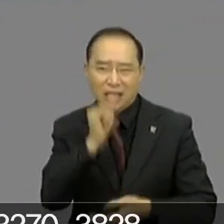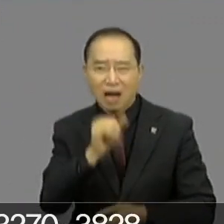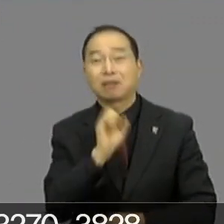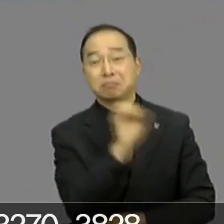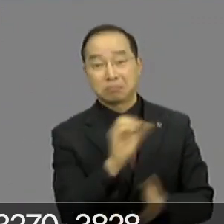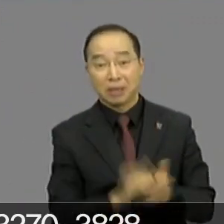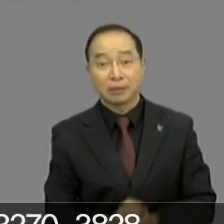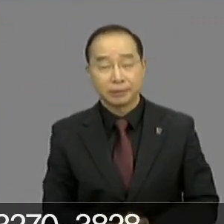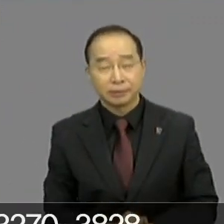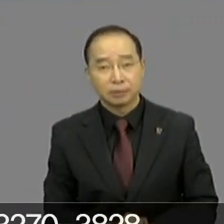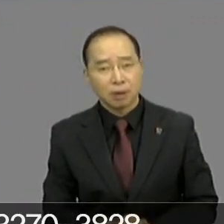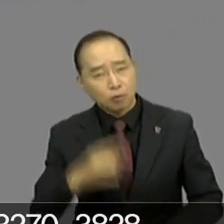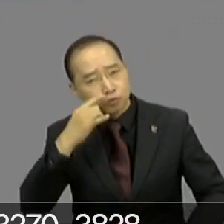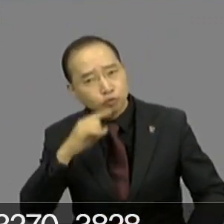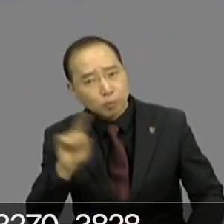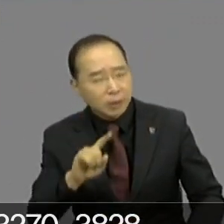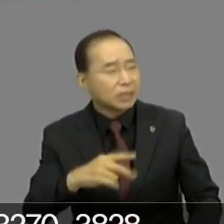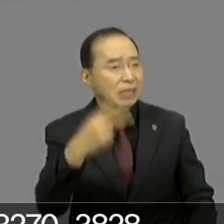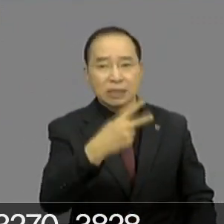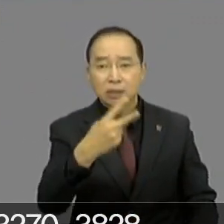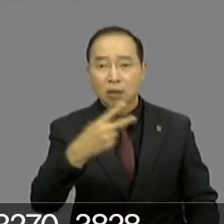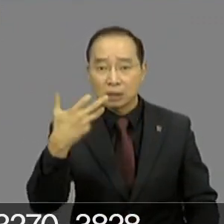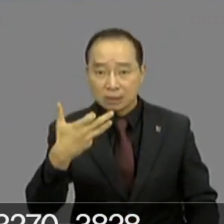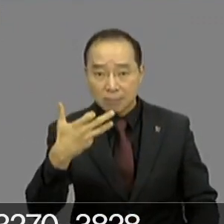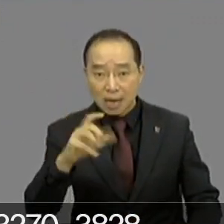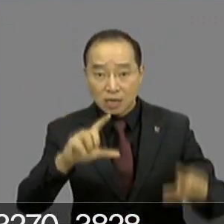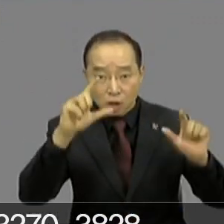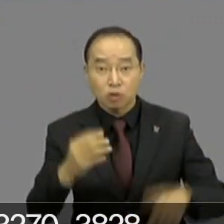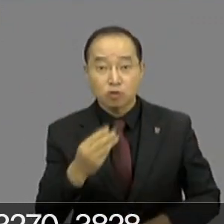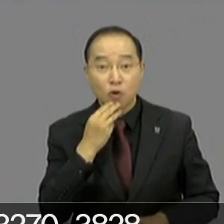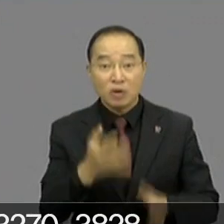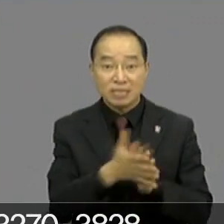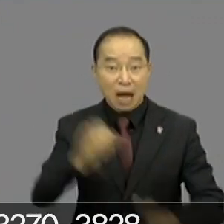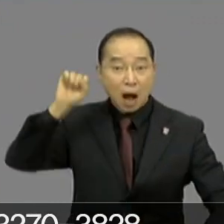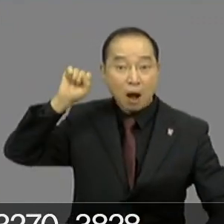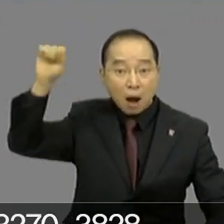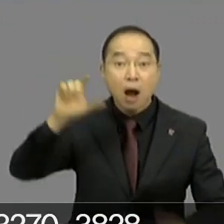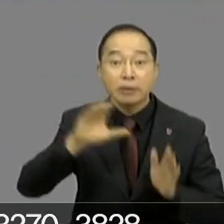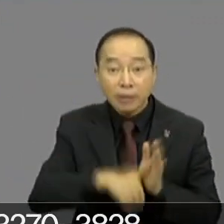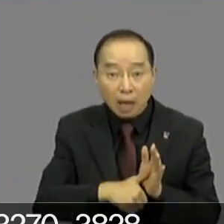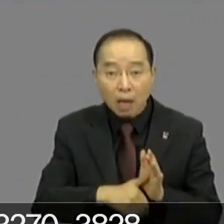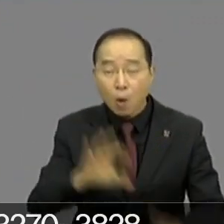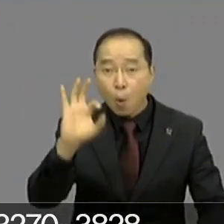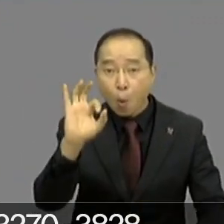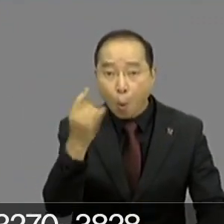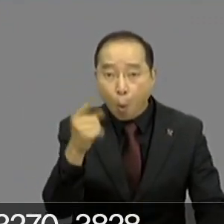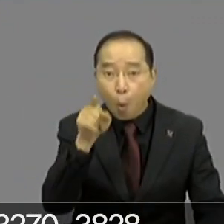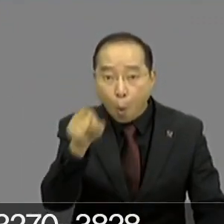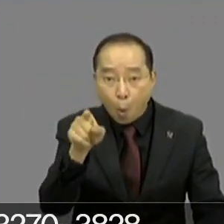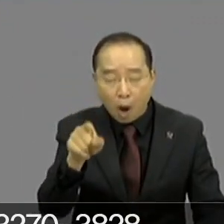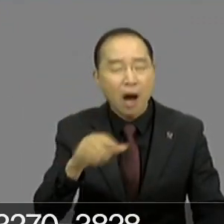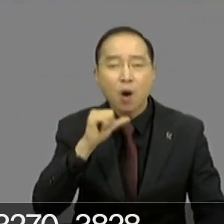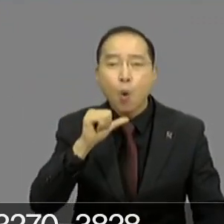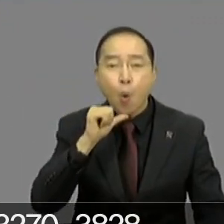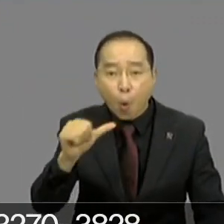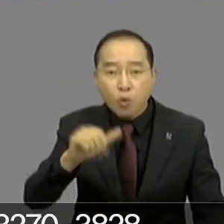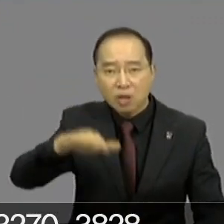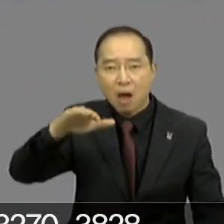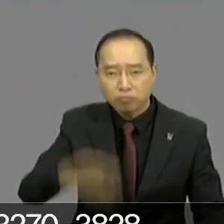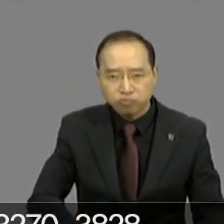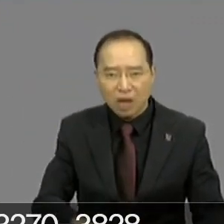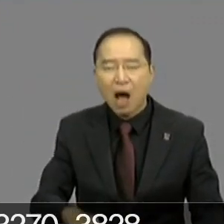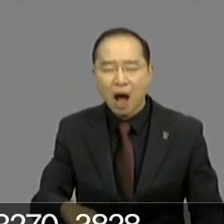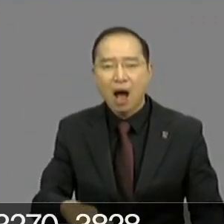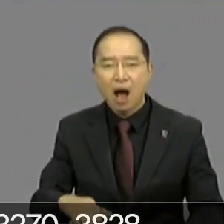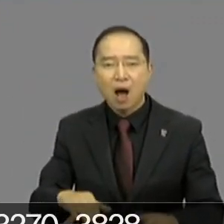제가 궁금한게 2018년에 서울시장 도전 하실때는 옷에 무상의료 공약을 하신 적이 있어요